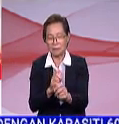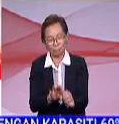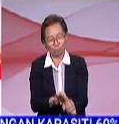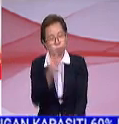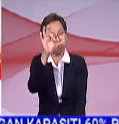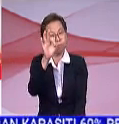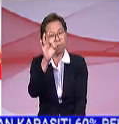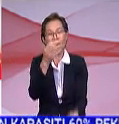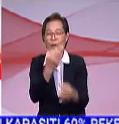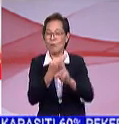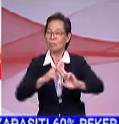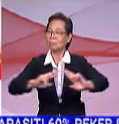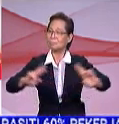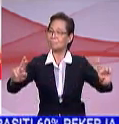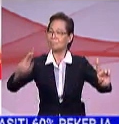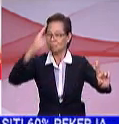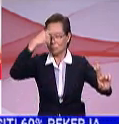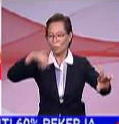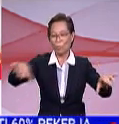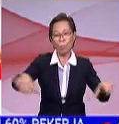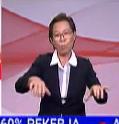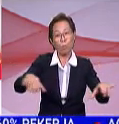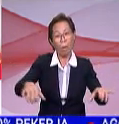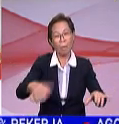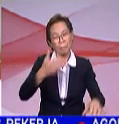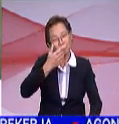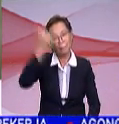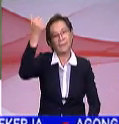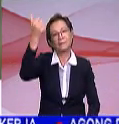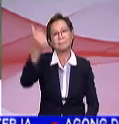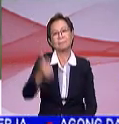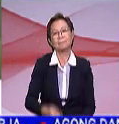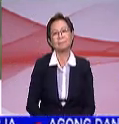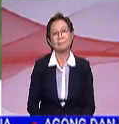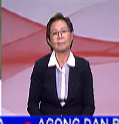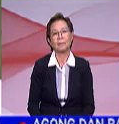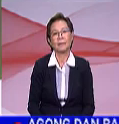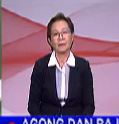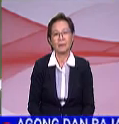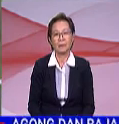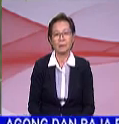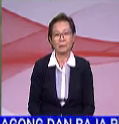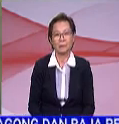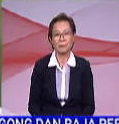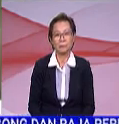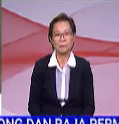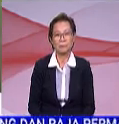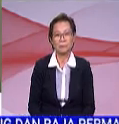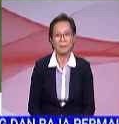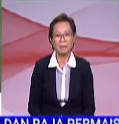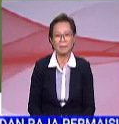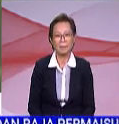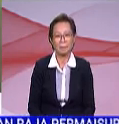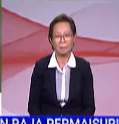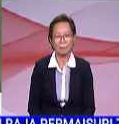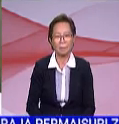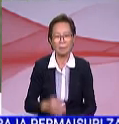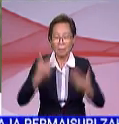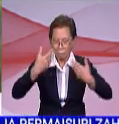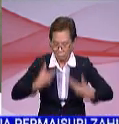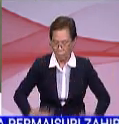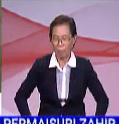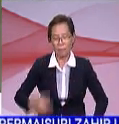bersemangat membuat persediaan untuk melakukan yang terbaik. Dari terlupit lagi saya sudah prepare itu daripada segi